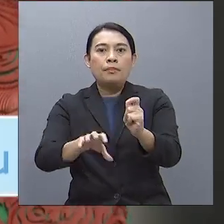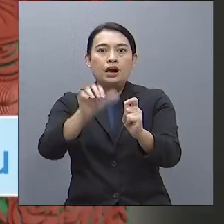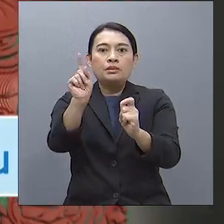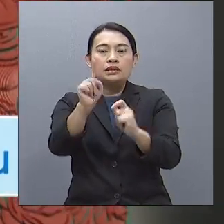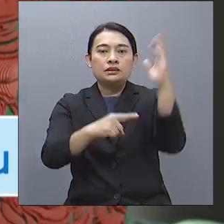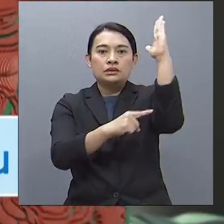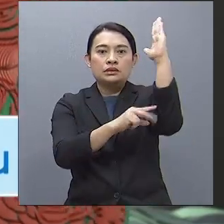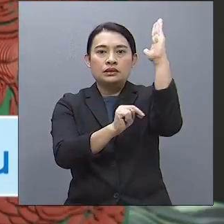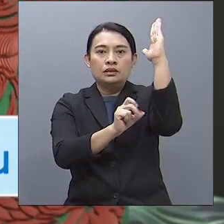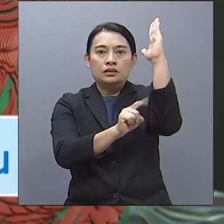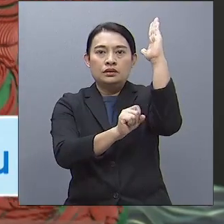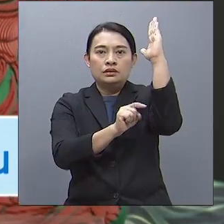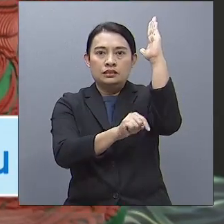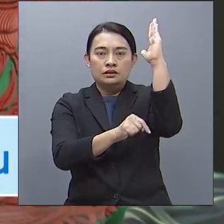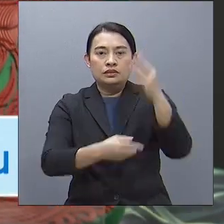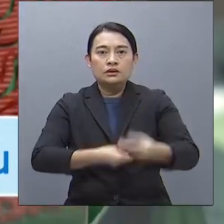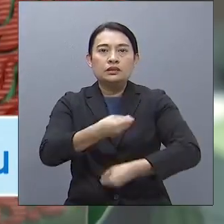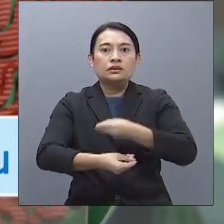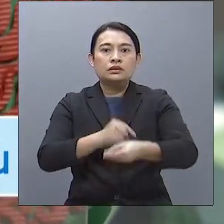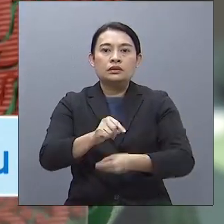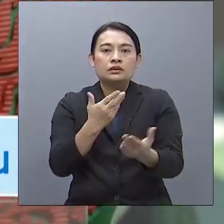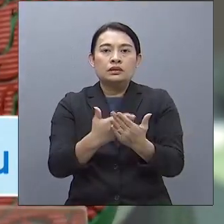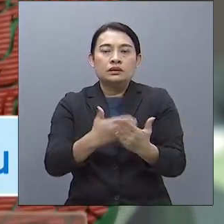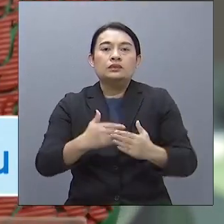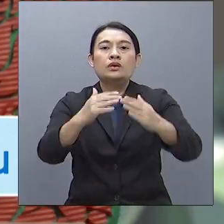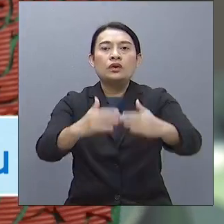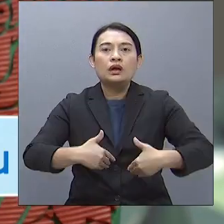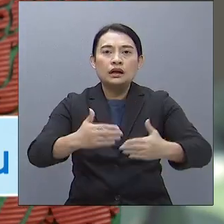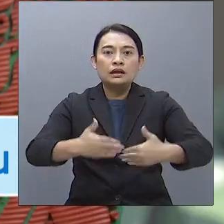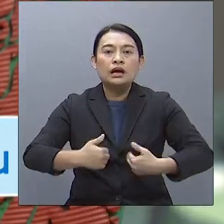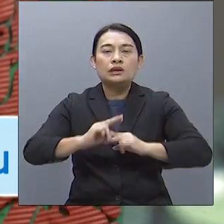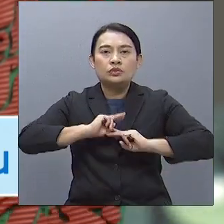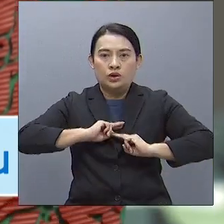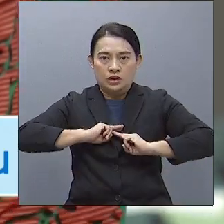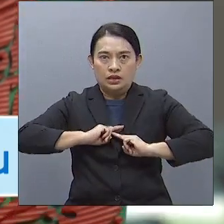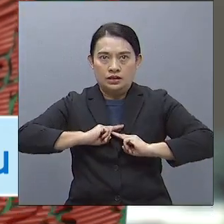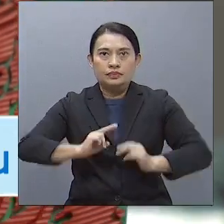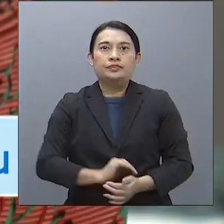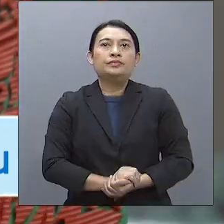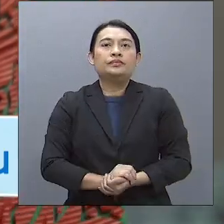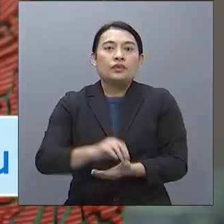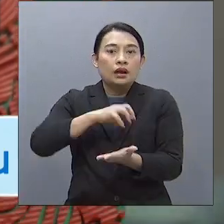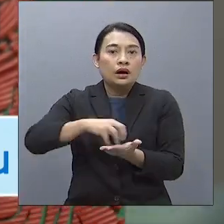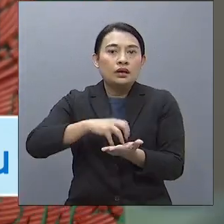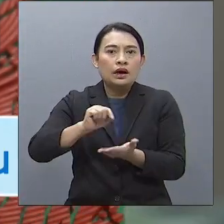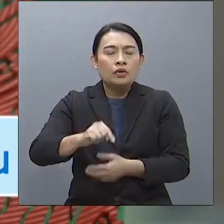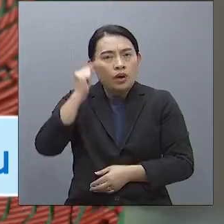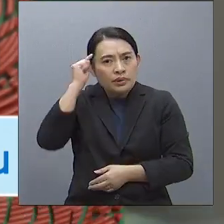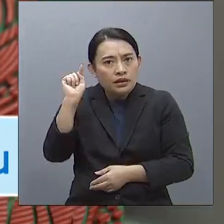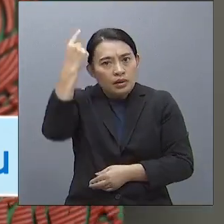ราชออกมาทำขายสร้างรายได้ให้กับตัวเองแล้วก็เล่าให้ฟังถึงจุดเริ่มต้นว่าจุดเริ่มต้นไอเดียสร้างราย